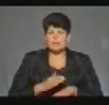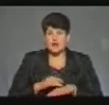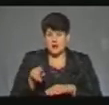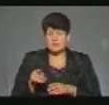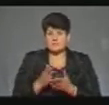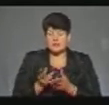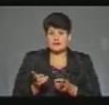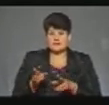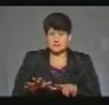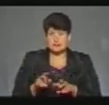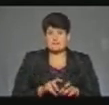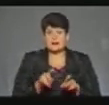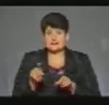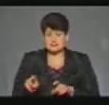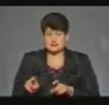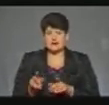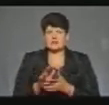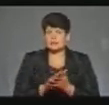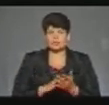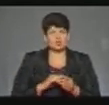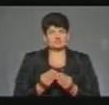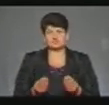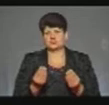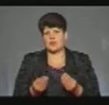залишити, і далі приселився. Далі було шикарне життя